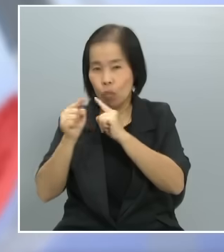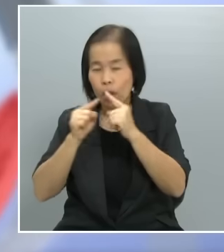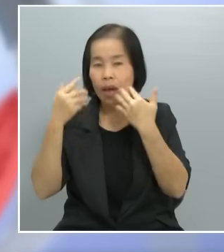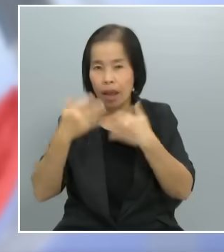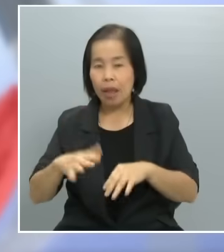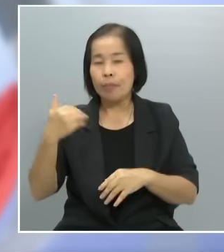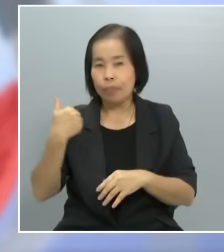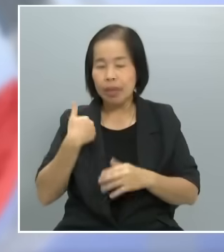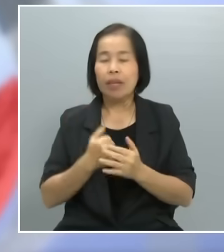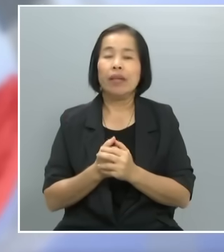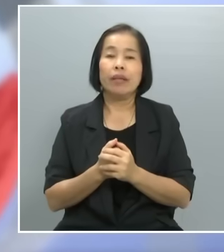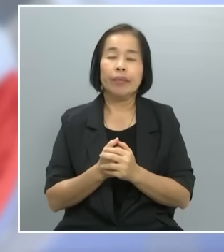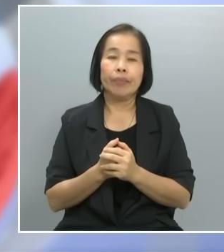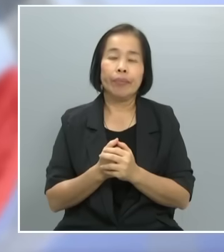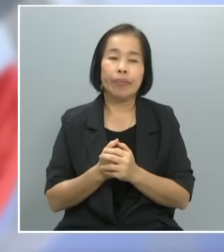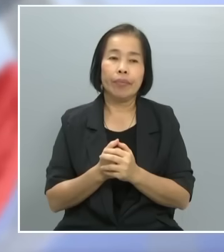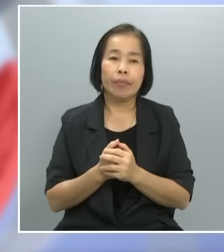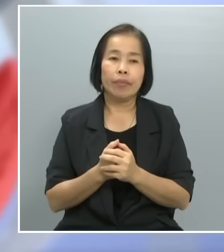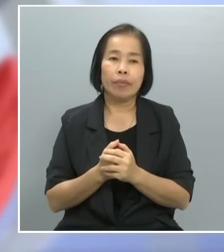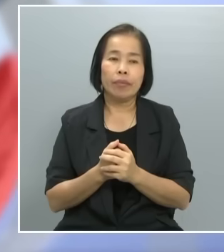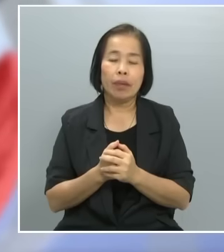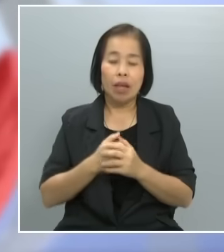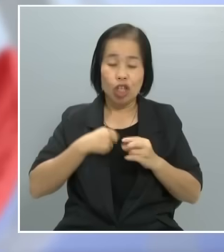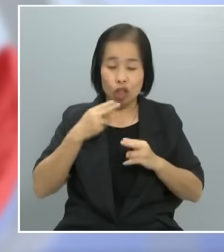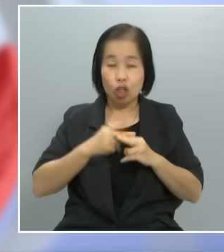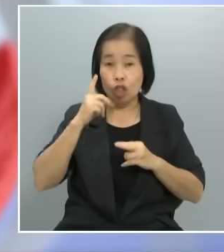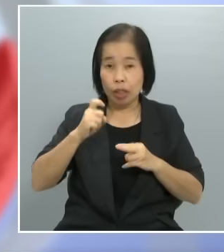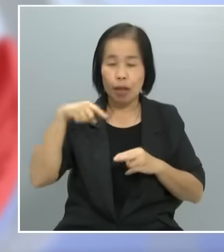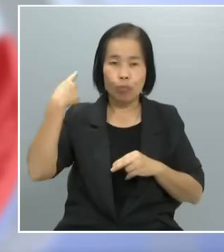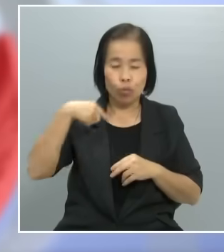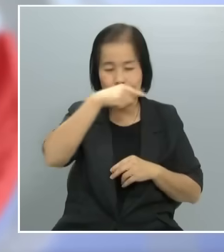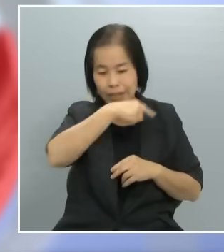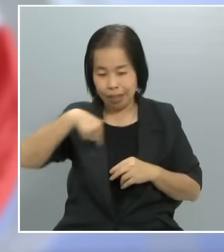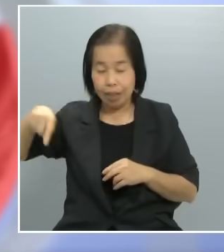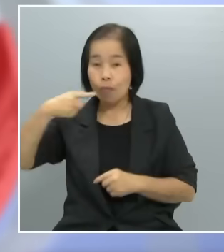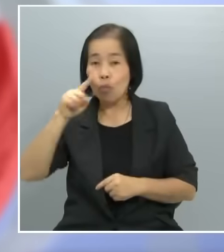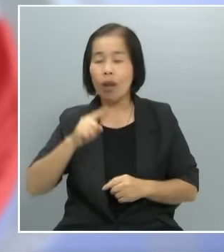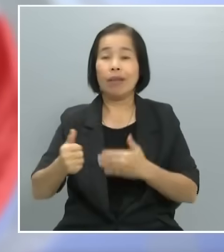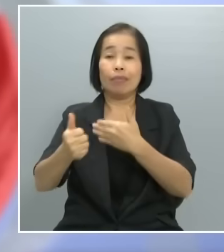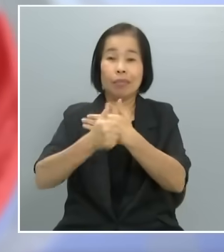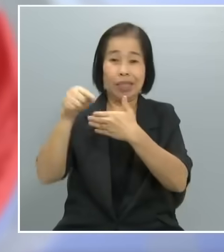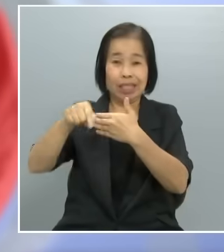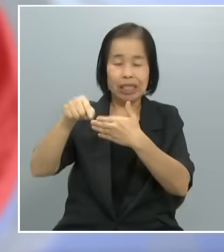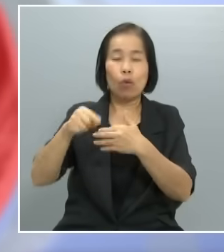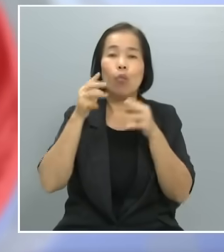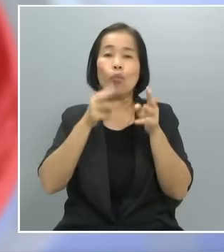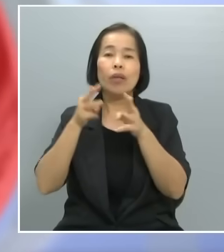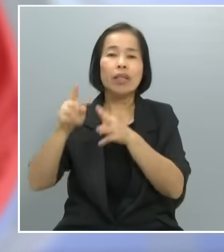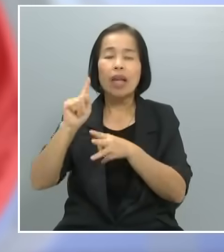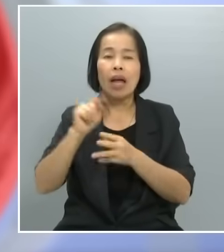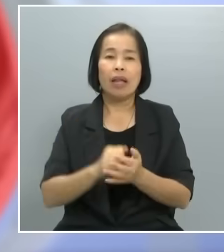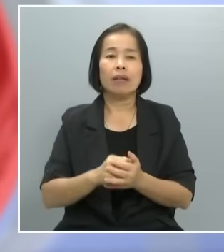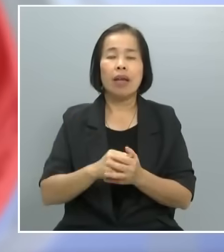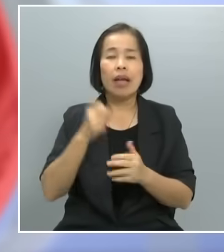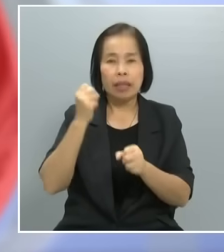การพูดคุยกันนะฮะคือทางฝั่งของผู้เสียหายหลายต่อหลายคนนะบอกว่าจริงๆแล้วเพจเนี่ยใช้วิธีที่ว่าบอกว่าสามาร